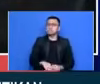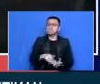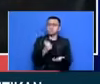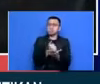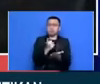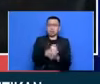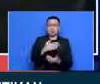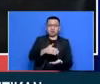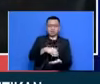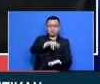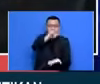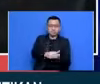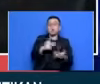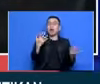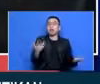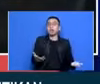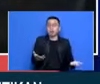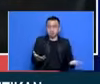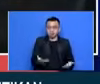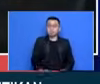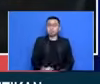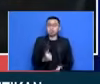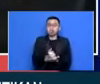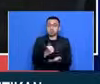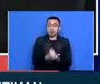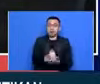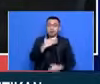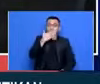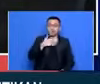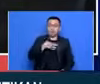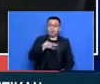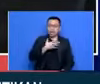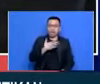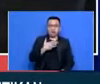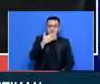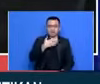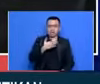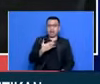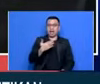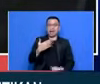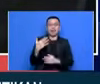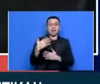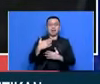pengadilan itu mahkotanya majelis mahkota jadi suatu yang luar biasa